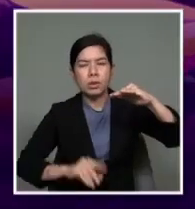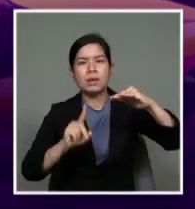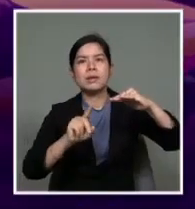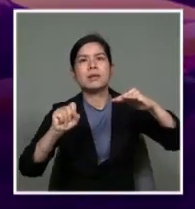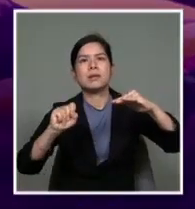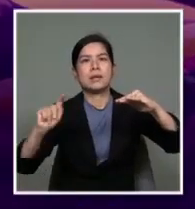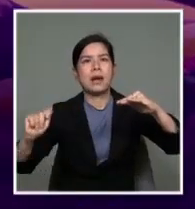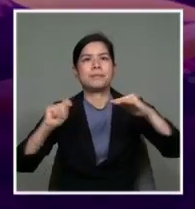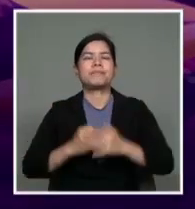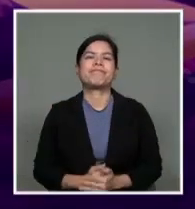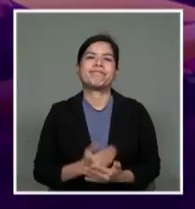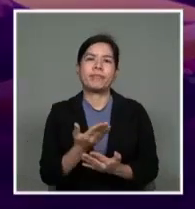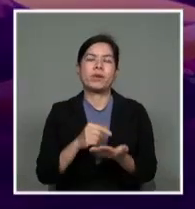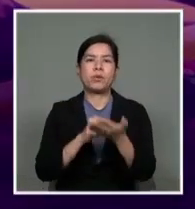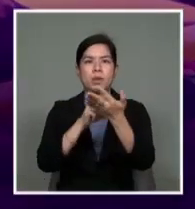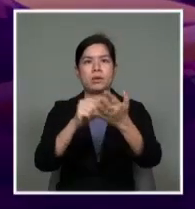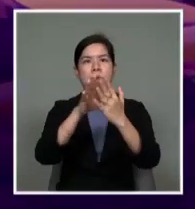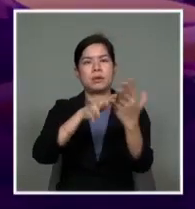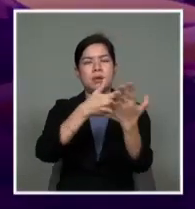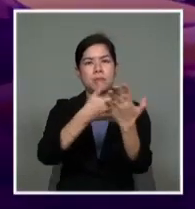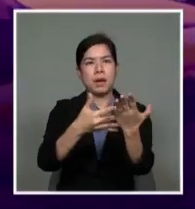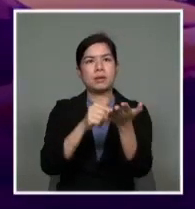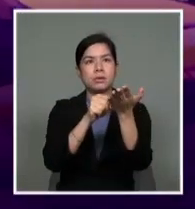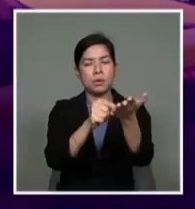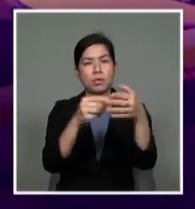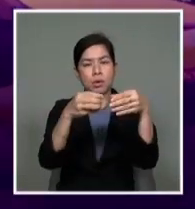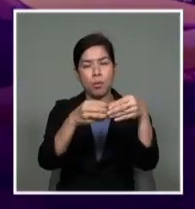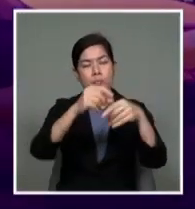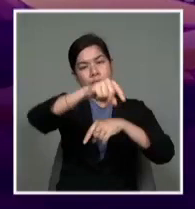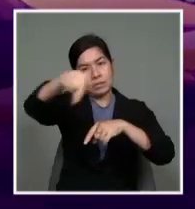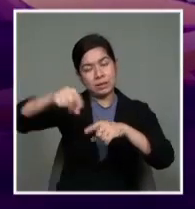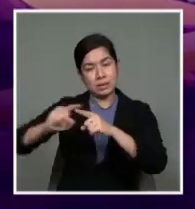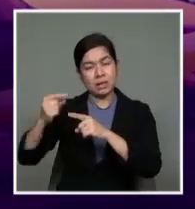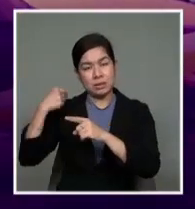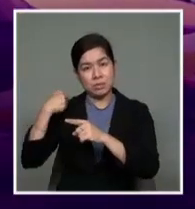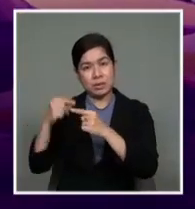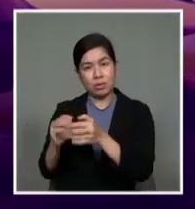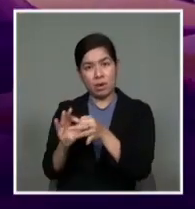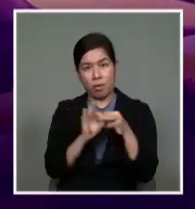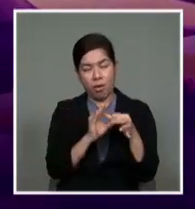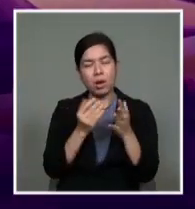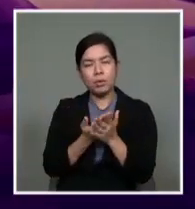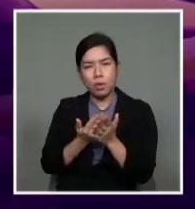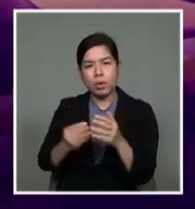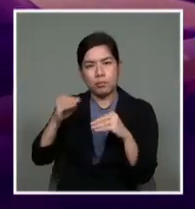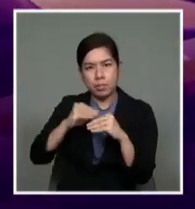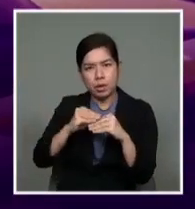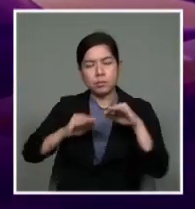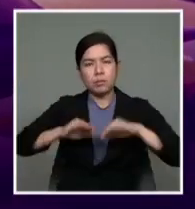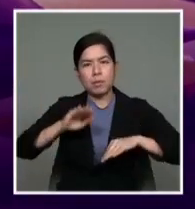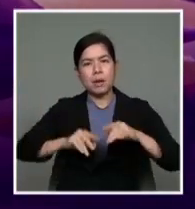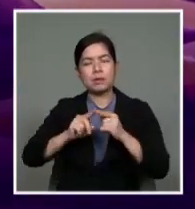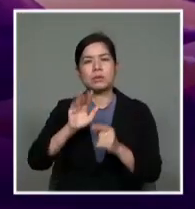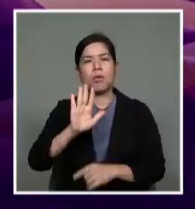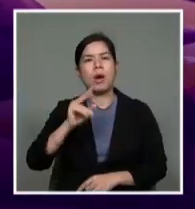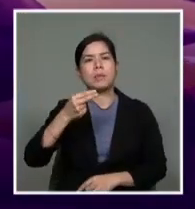ที่เกิดขึ้นก่อนนำเสนอแผนต่อเจ้าหนี้แล้วจากนั้นจะมีการเพิ่มทุนใส่เงินเพิ่มทุนไปอีกประมาณ 50,000